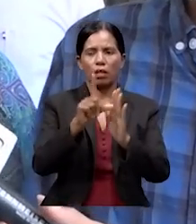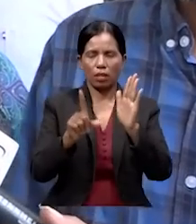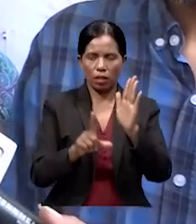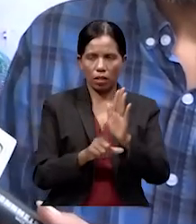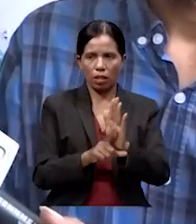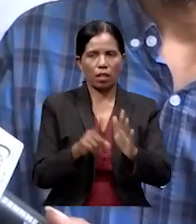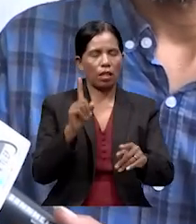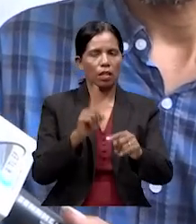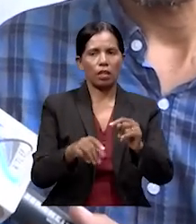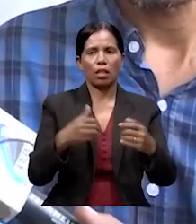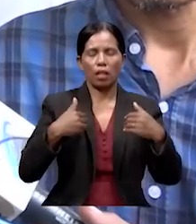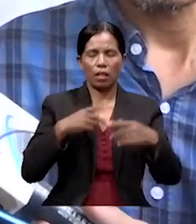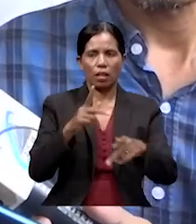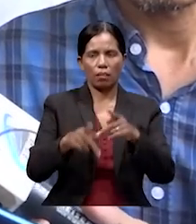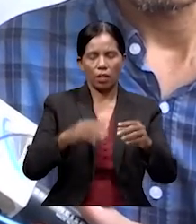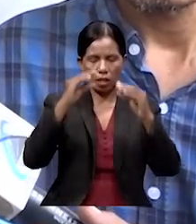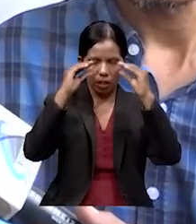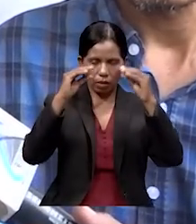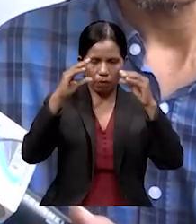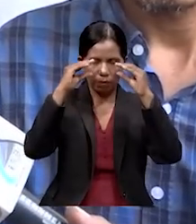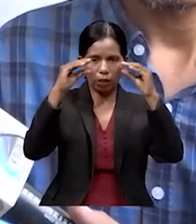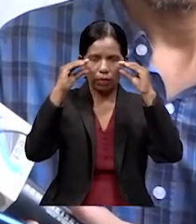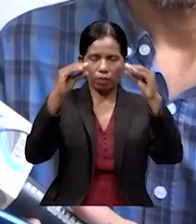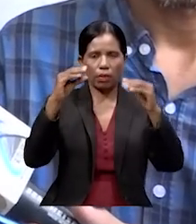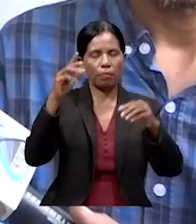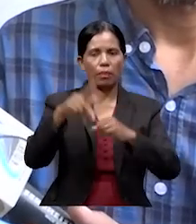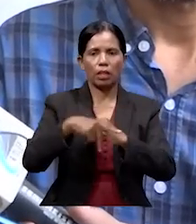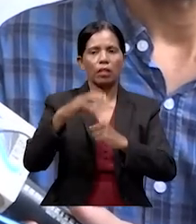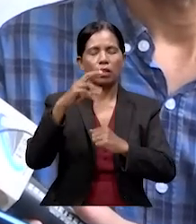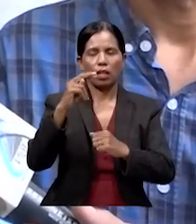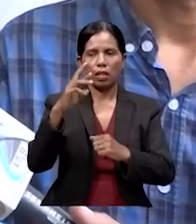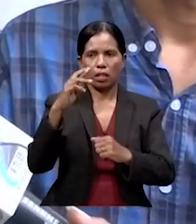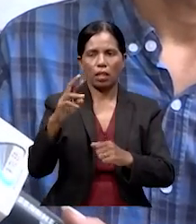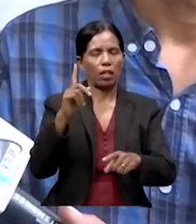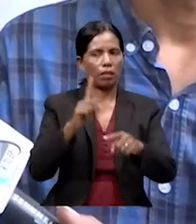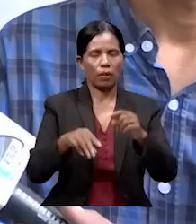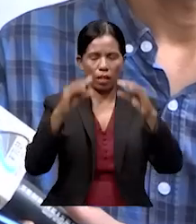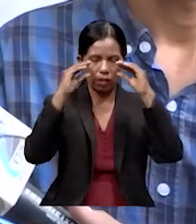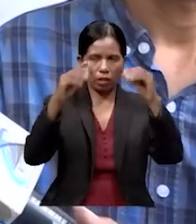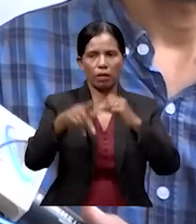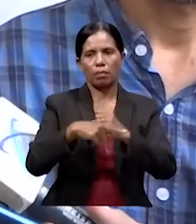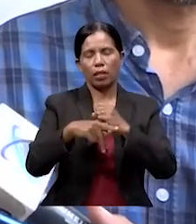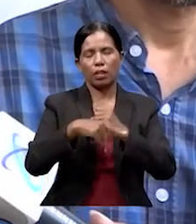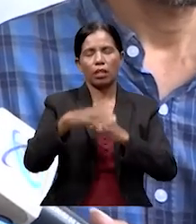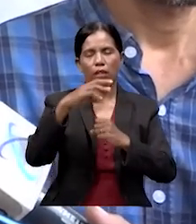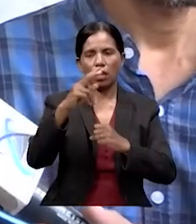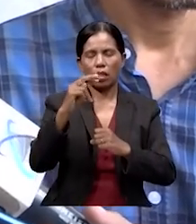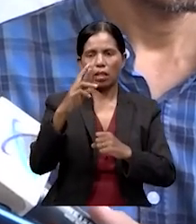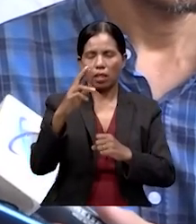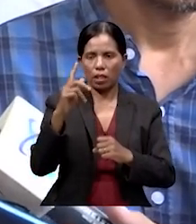regimento, la lika hie emeda tu mahanorin fali bancada CNRT. La lika hie emaida, atu hanorin fali partido CNRT,